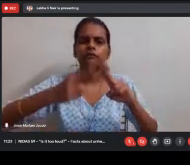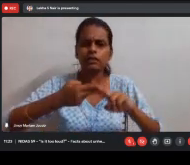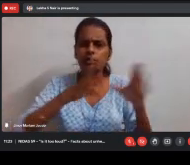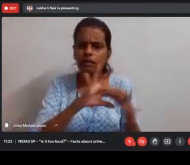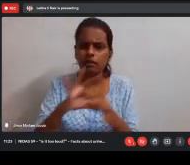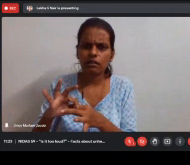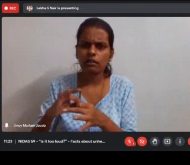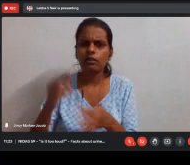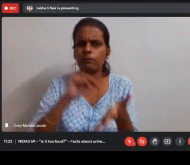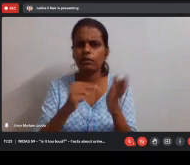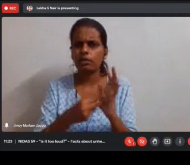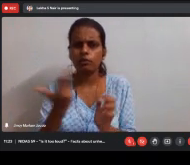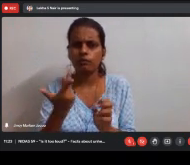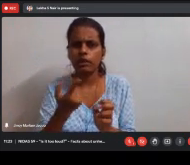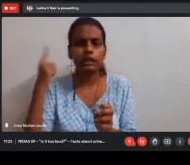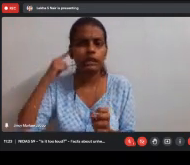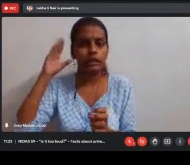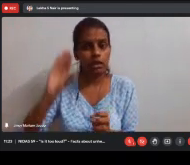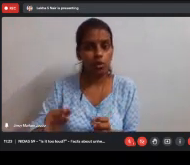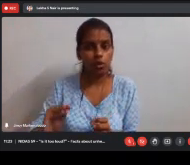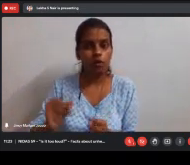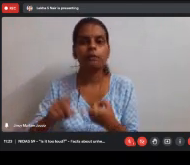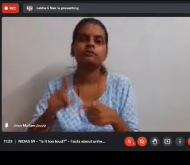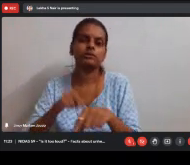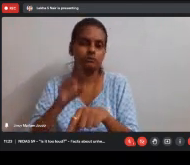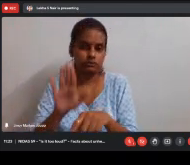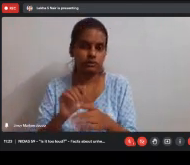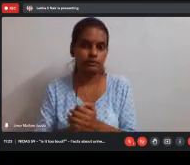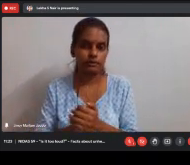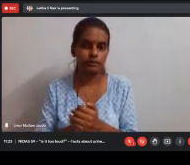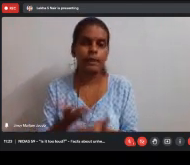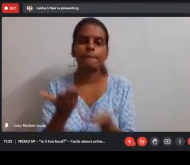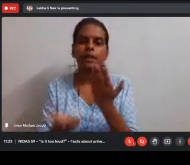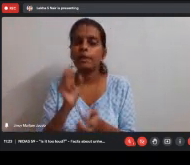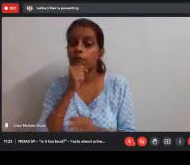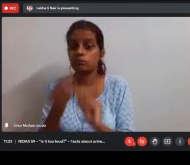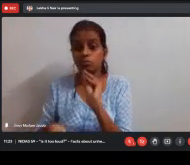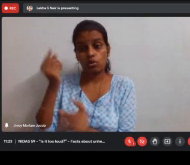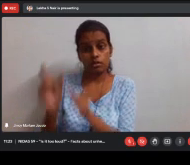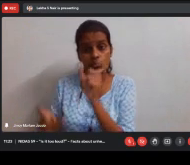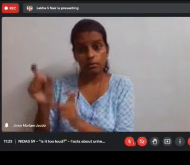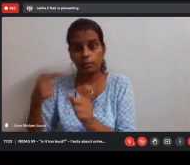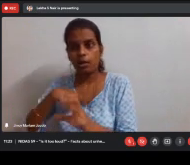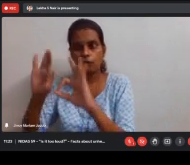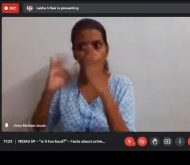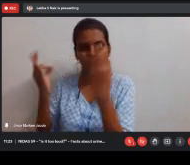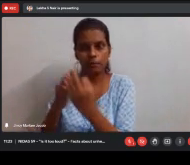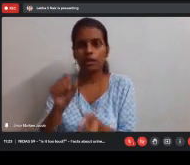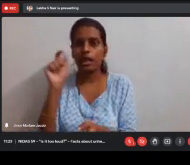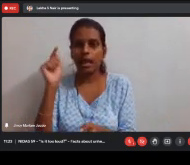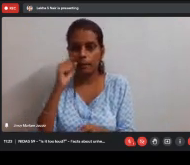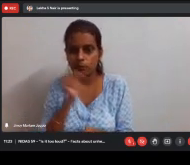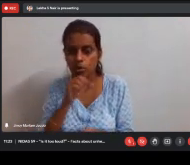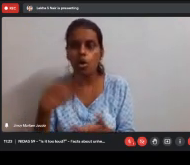ചില മരുന്നുകളുടെ ഉപയോഗം നമുക്ക് ജീവൻ രക്ഷിക്കാൻ അത് ആവശ്യമാണ്. അങ്ങനെയുള്ള മരുന്നുകൾ പക്ഷെ നമുക്ക് ചെവിക്ക് നെഗറ്റീവായിട്ട് എഫക്ട് ചെയ്യും. ഇതിൽ എന്താണെന്ന്